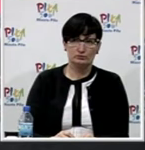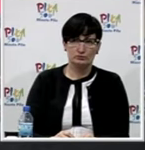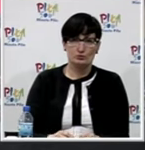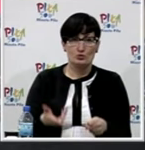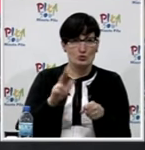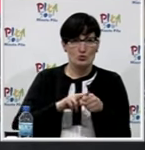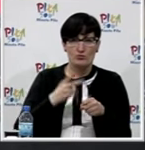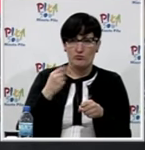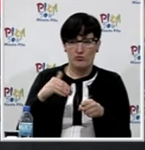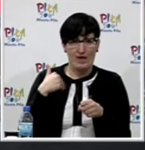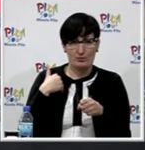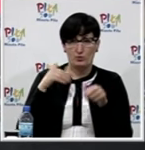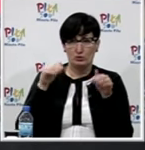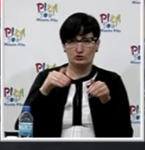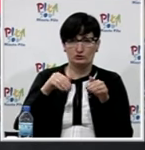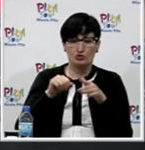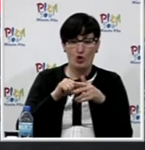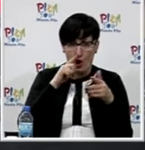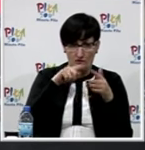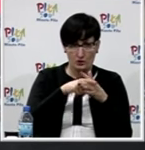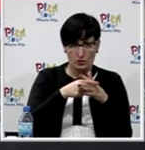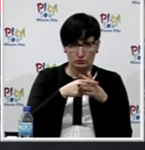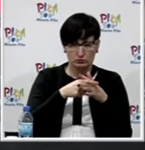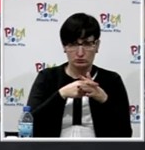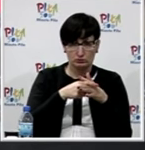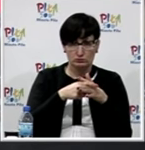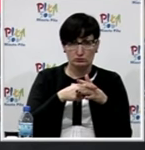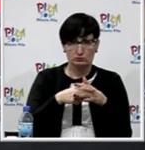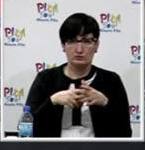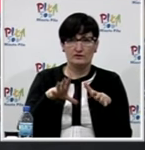możliwy do wglądu w trakcie obrad komisji,